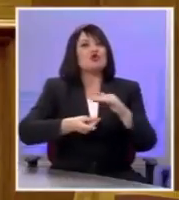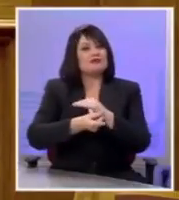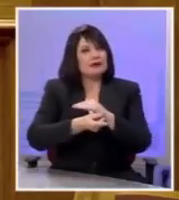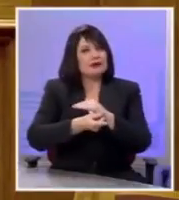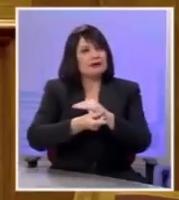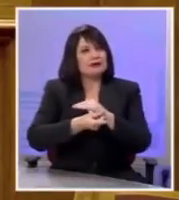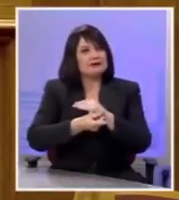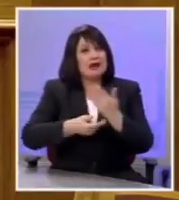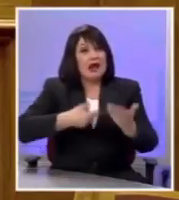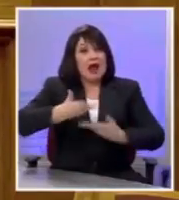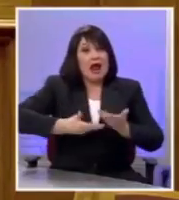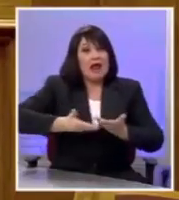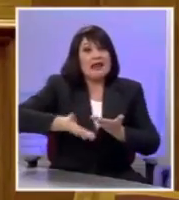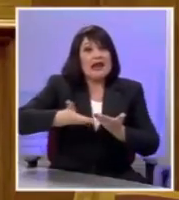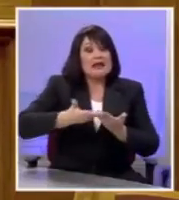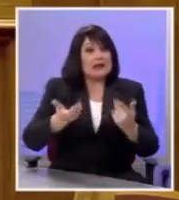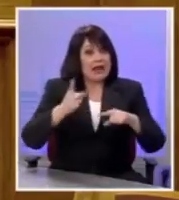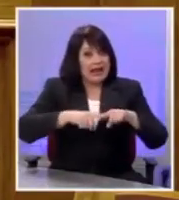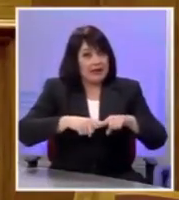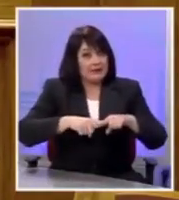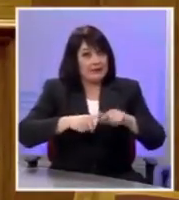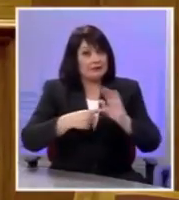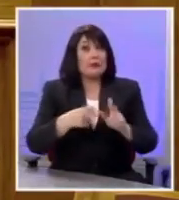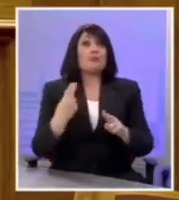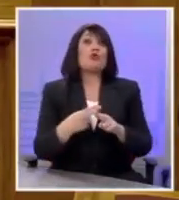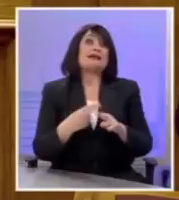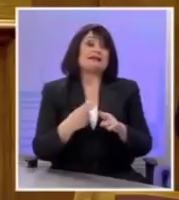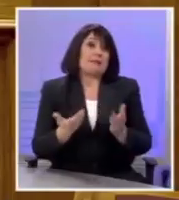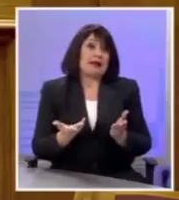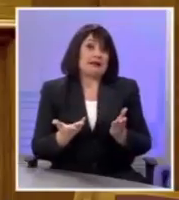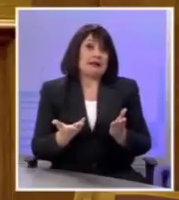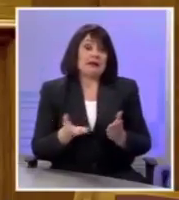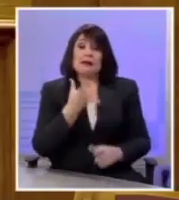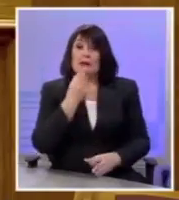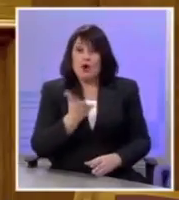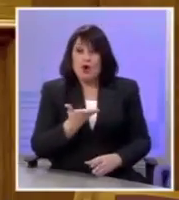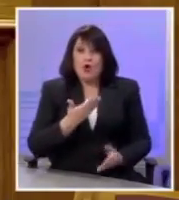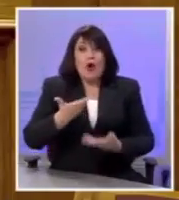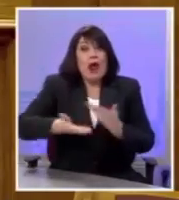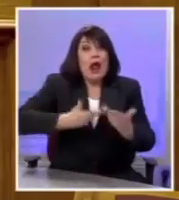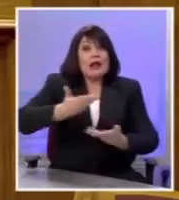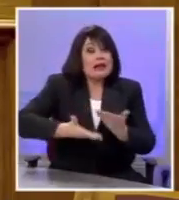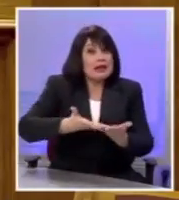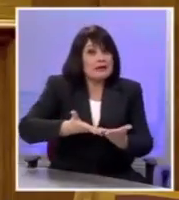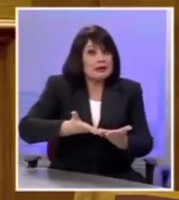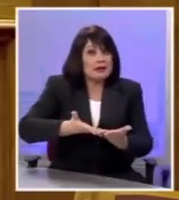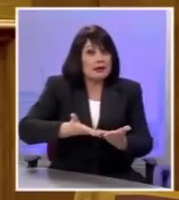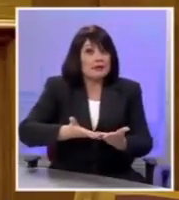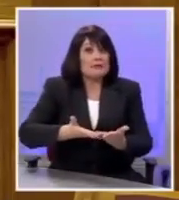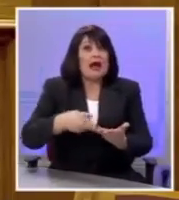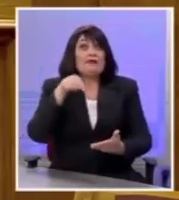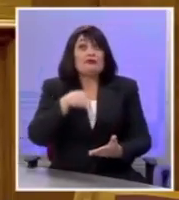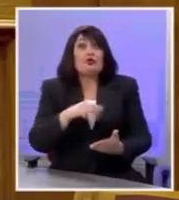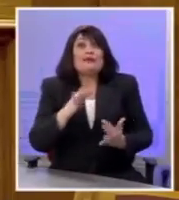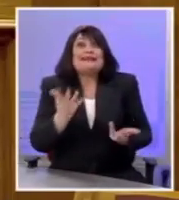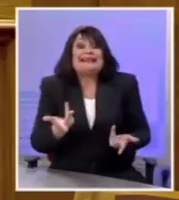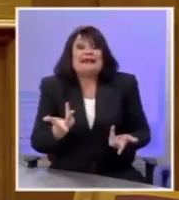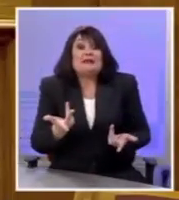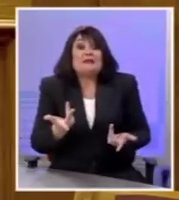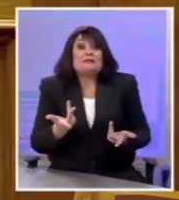την αλληλεγγύη που δείξαμε, πόσο σημαντική είναι, γιατί η αλληλεγγύη είναι ένα προϊόν, ένα